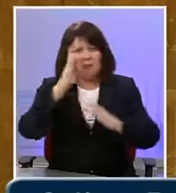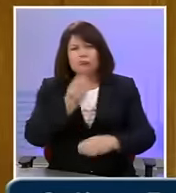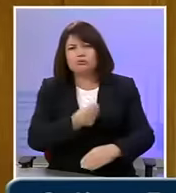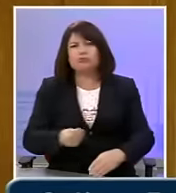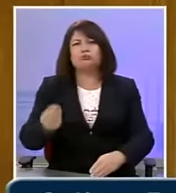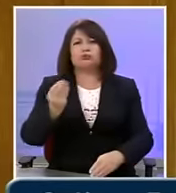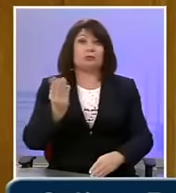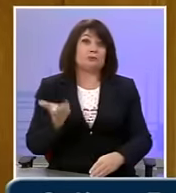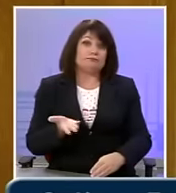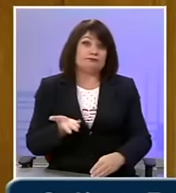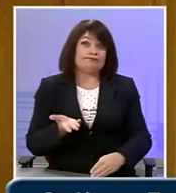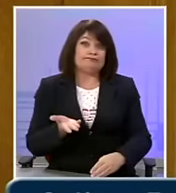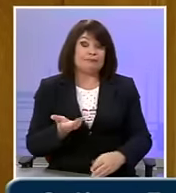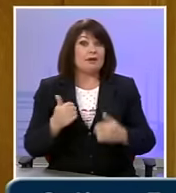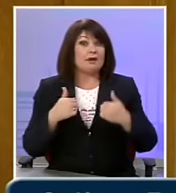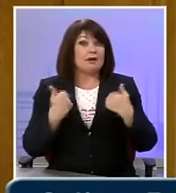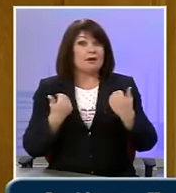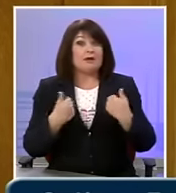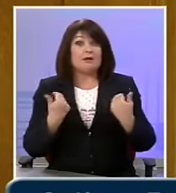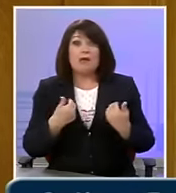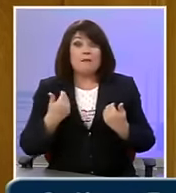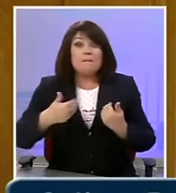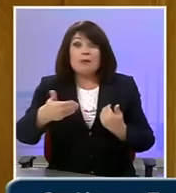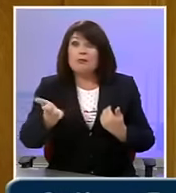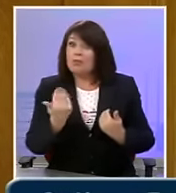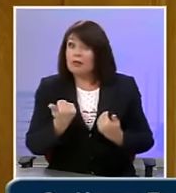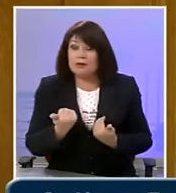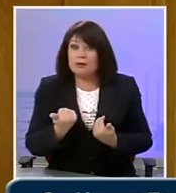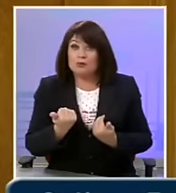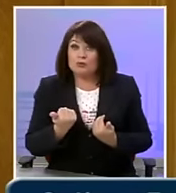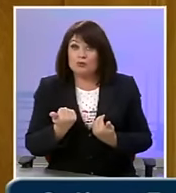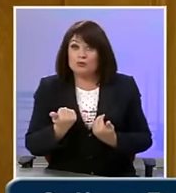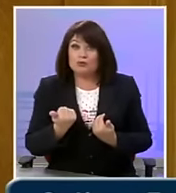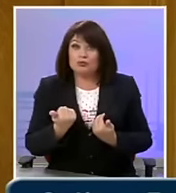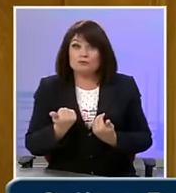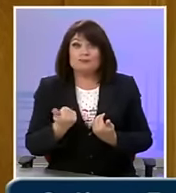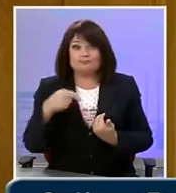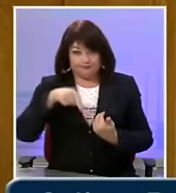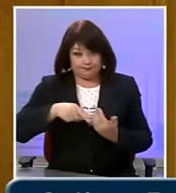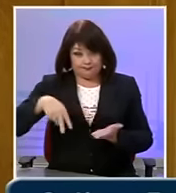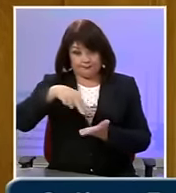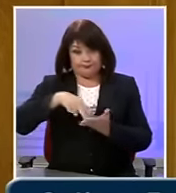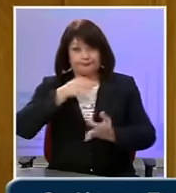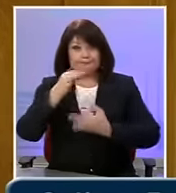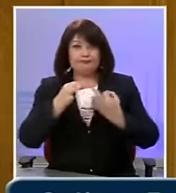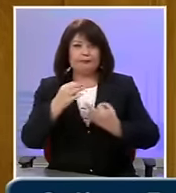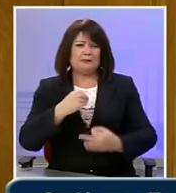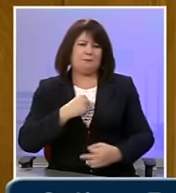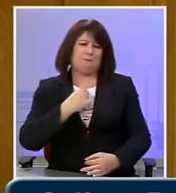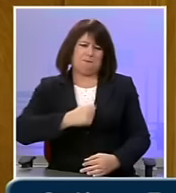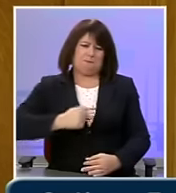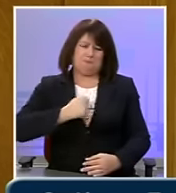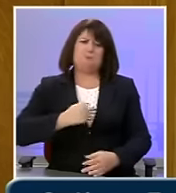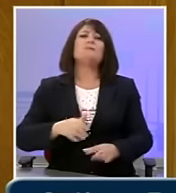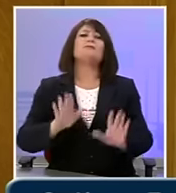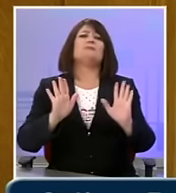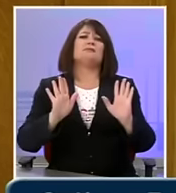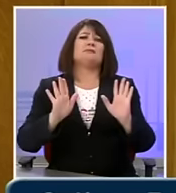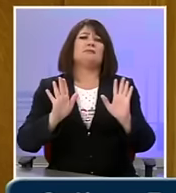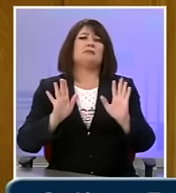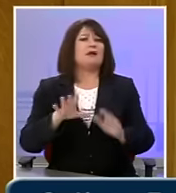περισσότερο. Οι νέοι σήμερα δεν έχουν μέλλον. Και αυτό που σας εκφράζω εδώ δεν είναι συμπόνια, γιατί έχετε δίκιο να μην